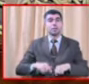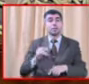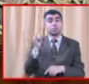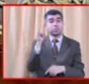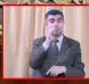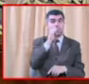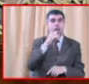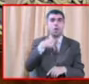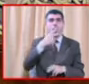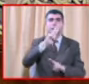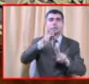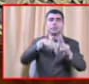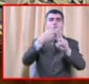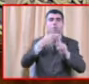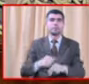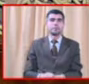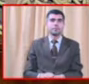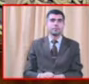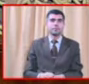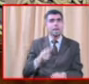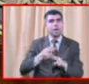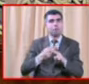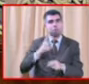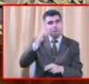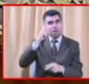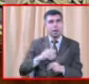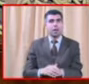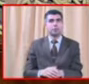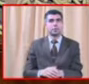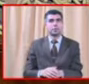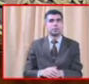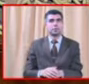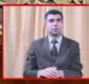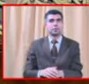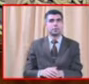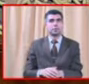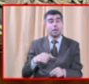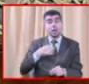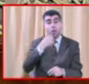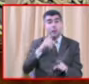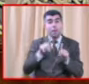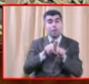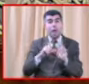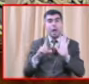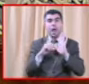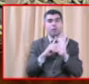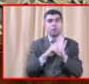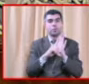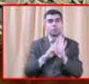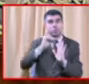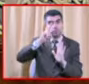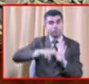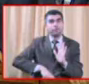تفضل السيد الوزير. بسم الله الرحمن الرحيم. أولا من الناحية القانونية